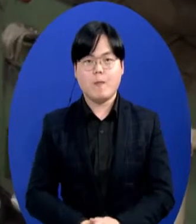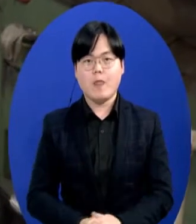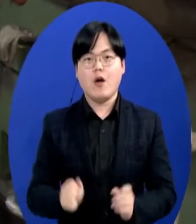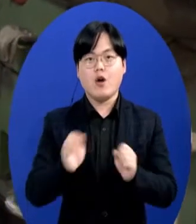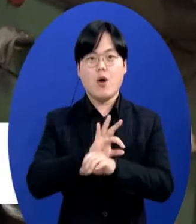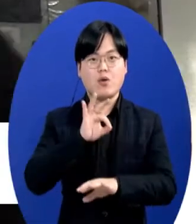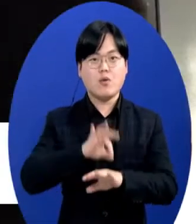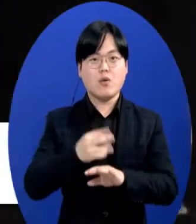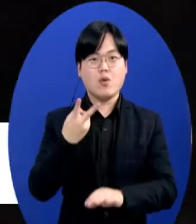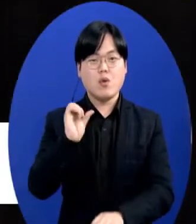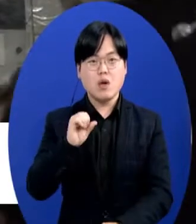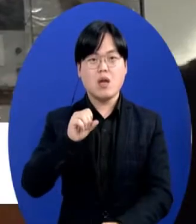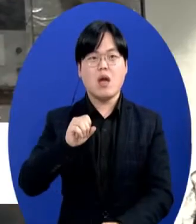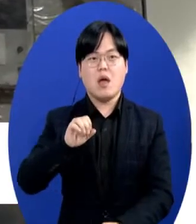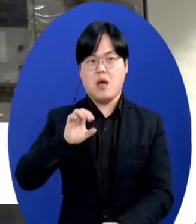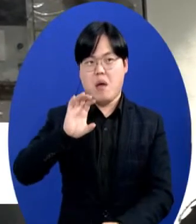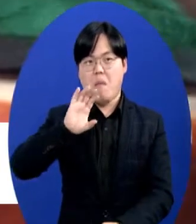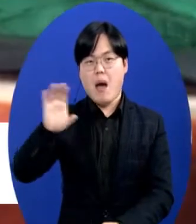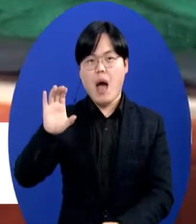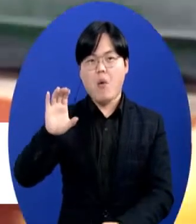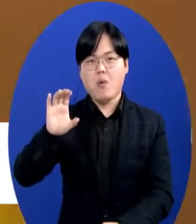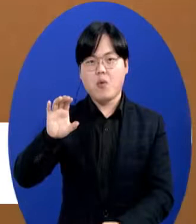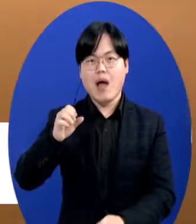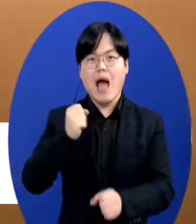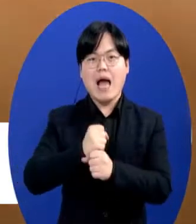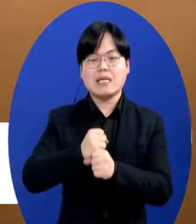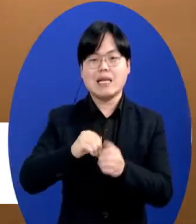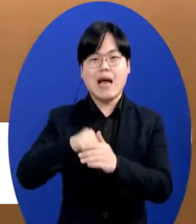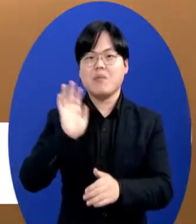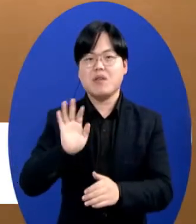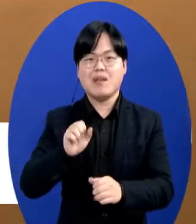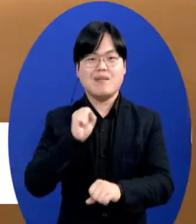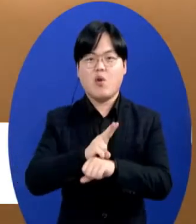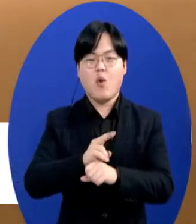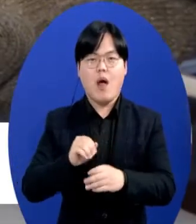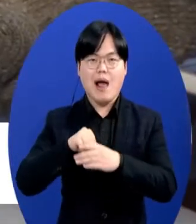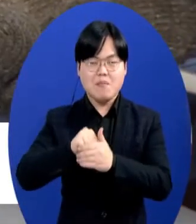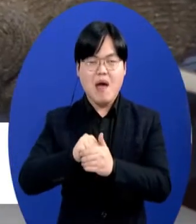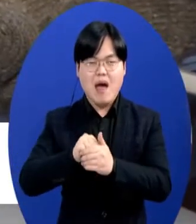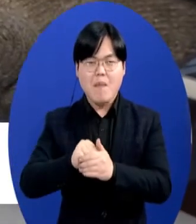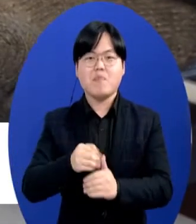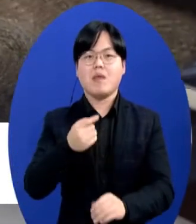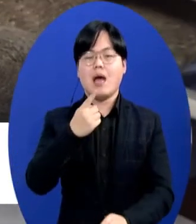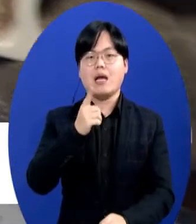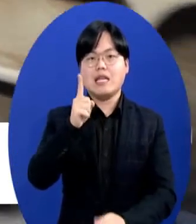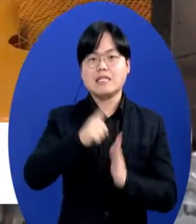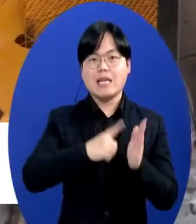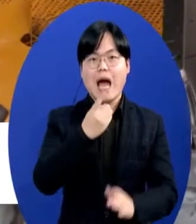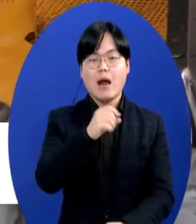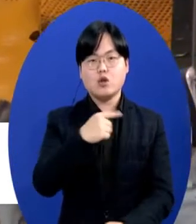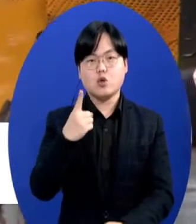Цар тахлын энэ үед бизнес эрхлэгчид цомогтгол хийлгүй үйл ажиллагаагаа хэвэн явуулах боломжтой болж байна. Сарда хамгийн багадаа 10-100 хүртэлх сая төгрөгийг